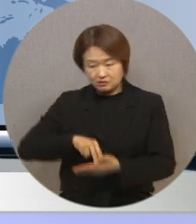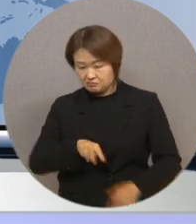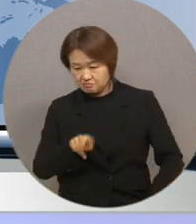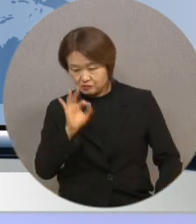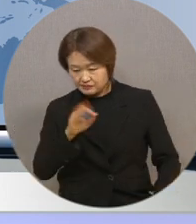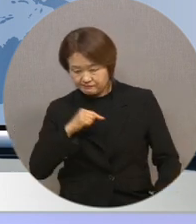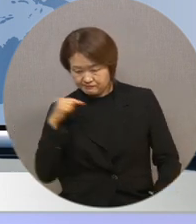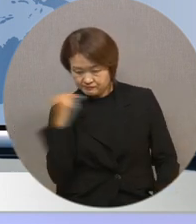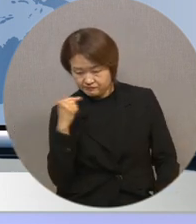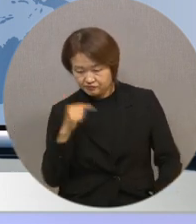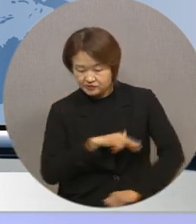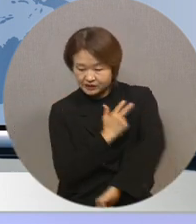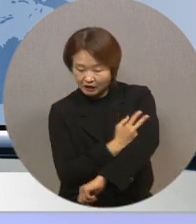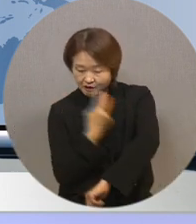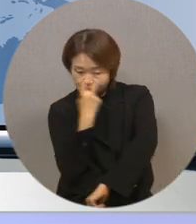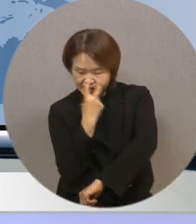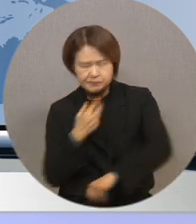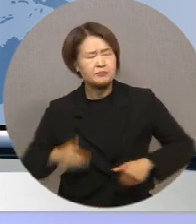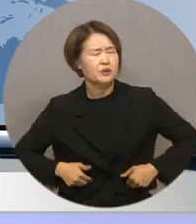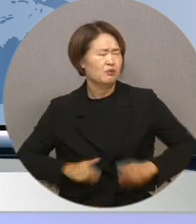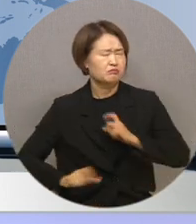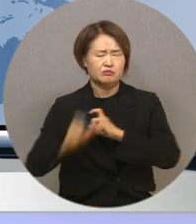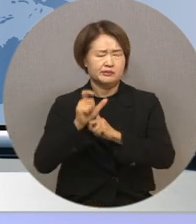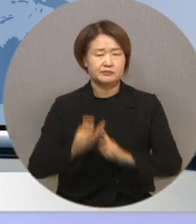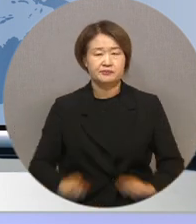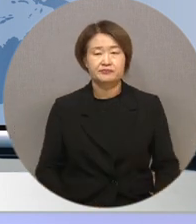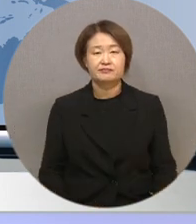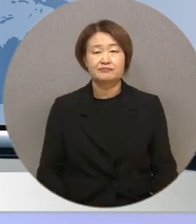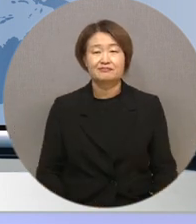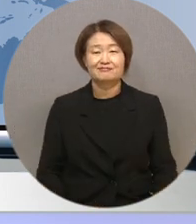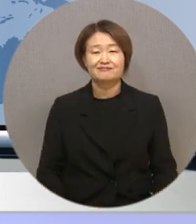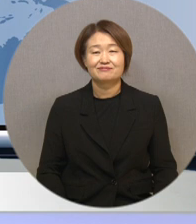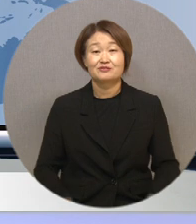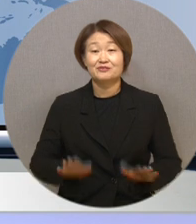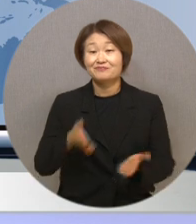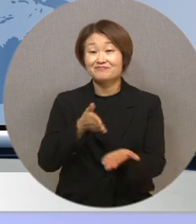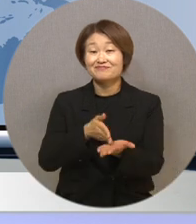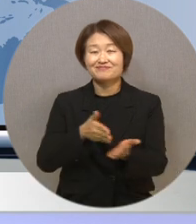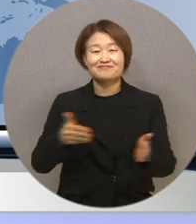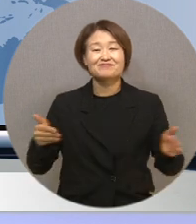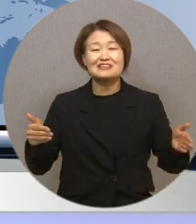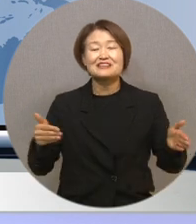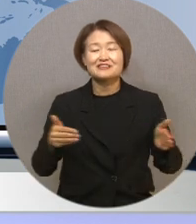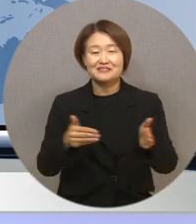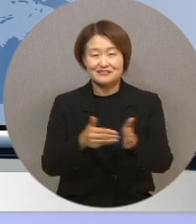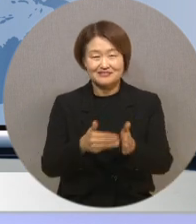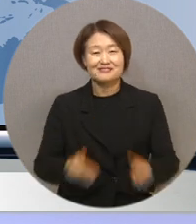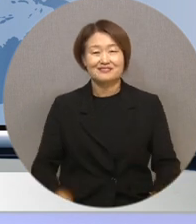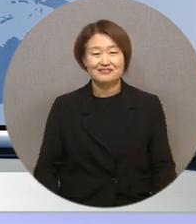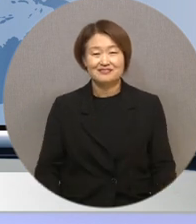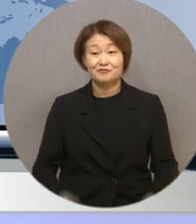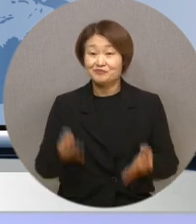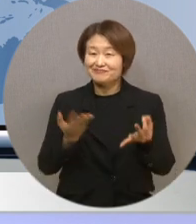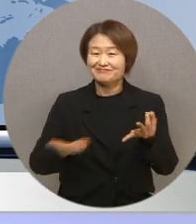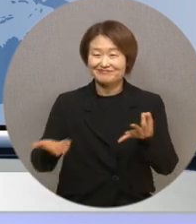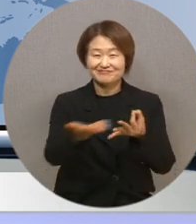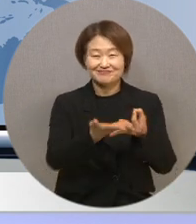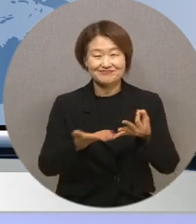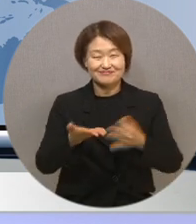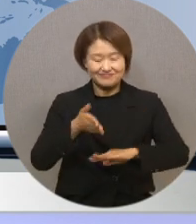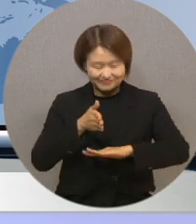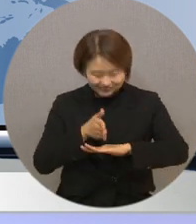엄중하고 엄격한 자격 관리가 필요해 보입니다. 이상 WBC 복지TV 뉴스 24를 마칩니다. 시청해주신